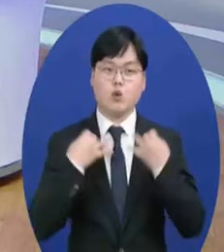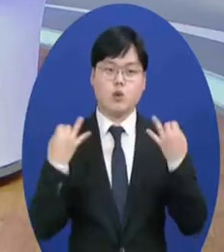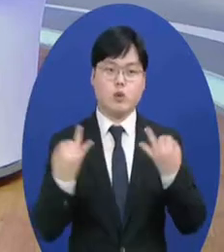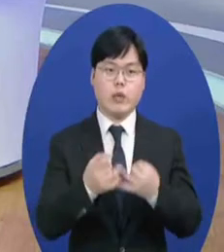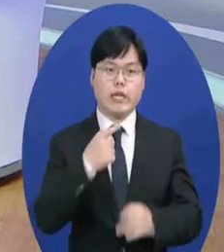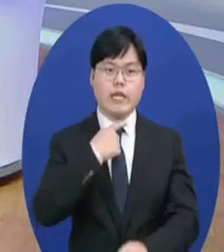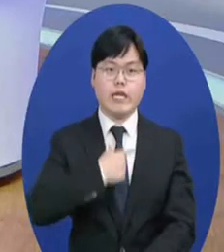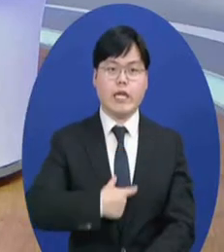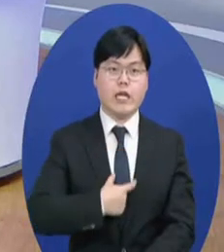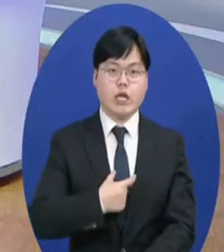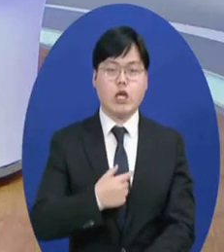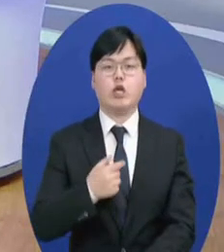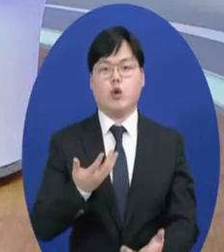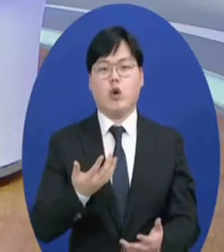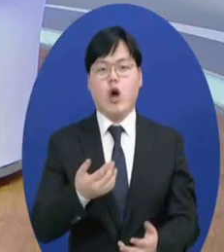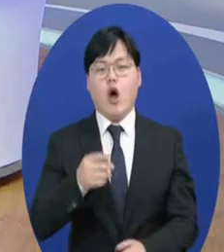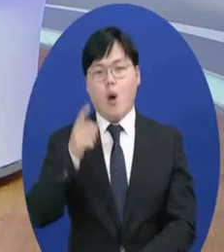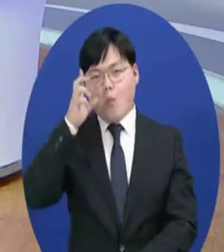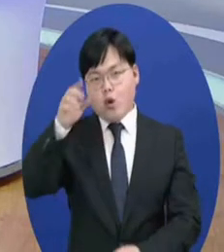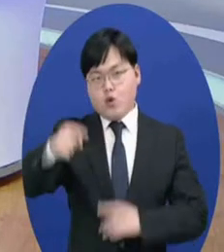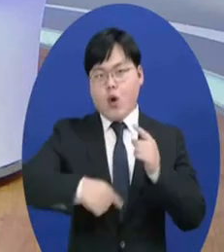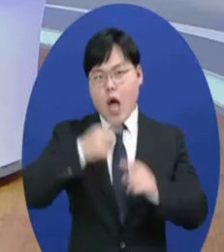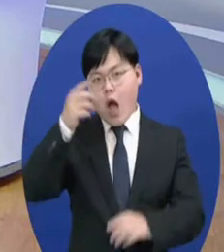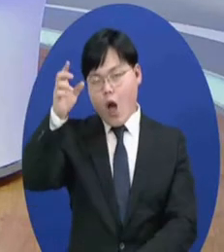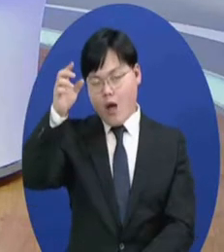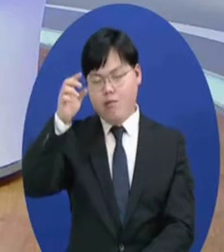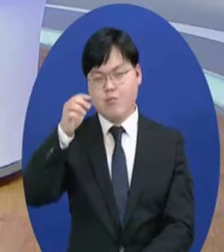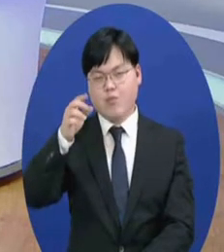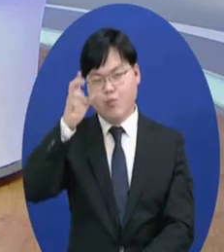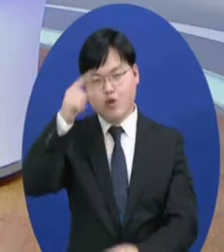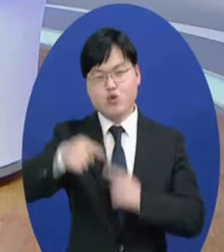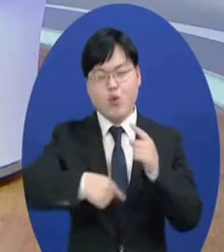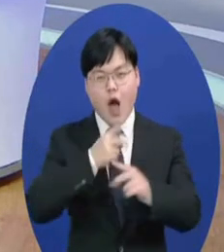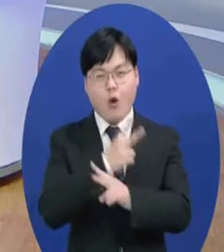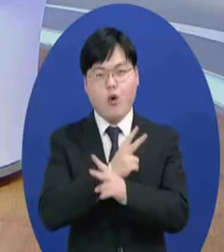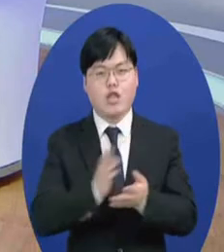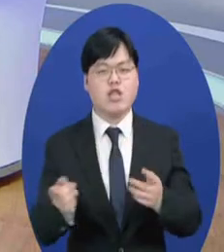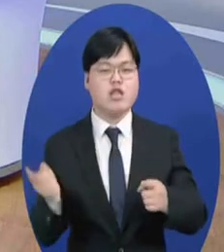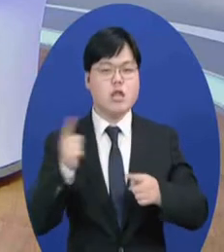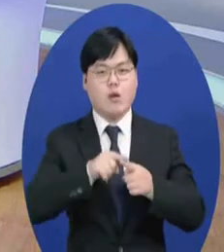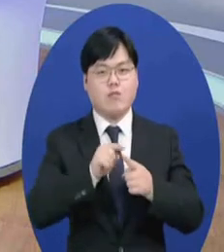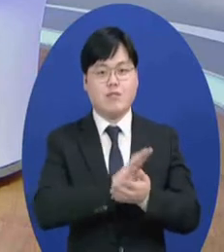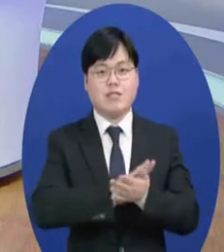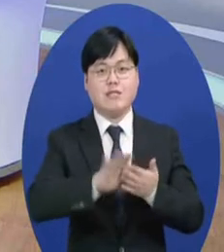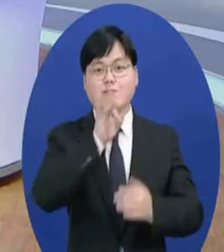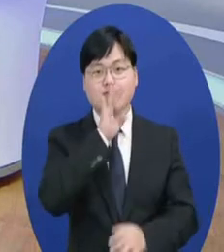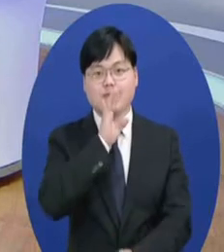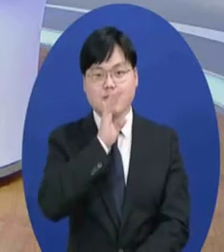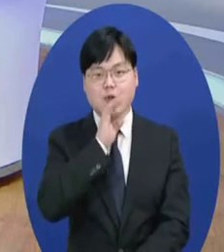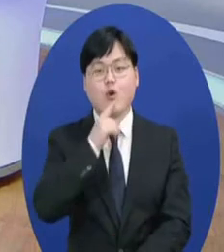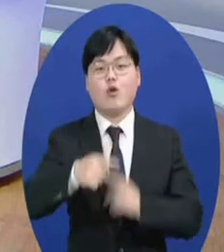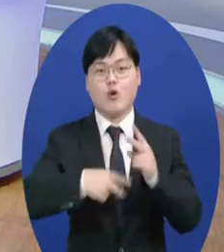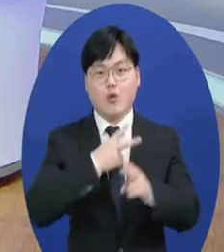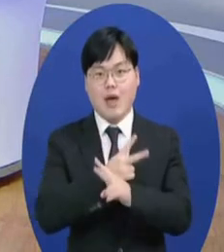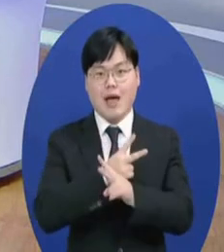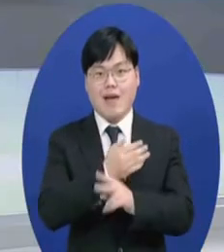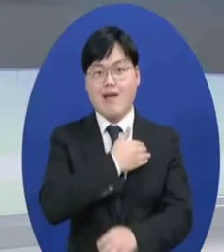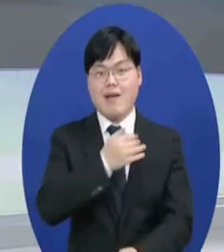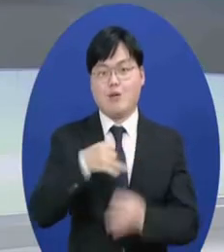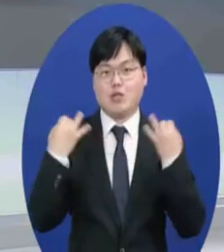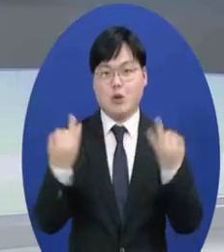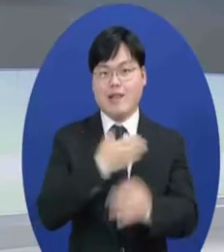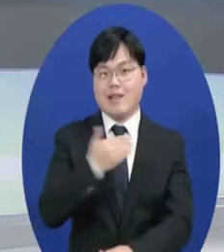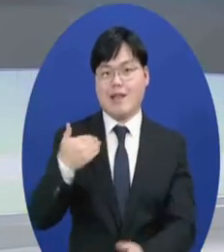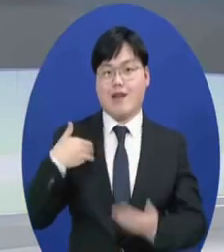Улсын хурлын гишүүн Батэрдэн Тэмүүл нар боловсролын тухай хуульд нэмэлт өөрчлөлт оруулах тухай хуулийн төслийг улсын хурлын дарга Зандан Шатарт өргөн